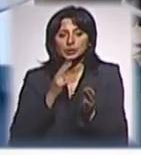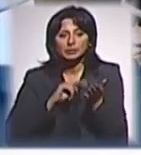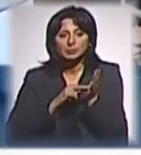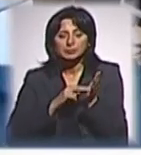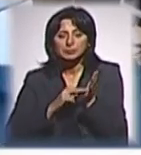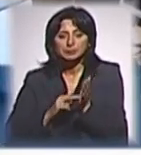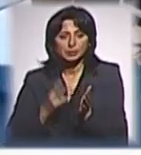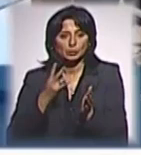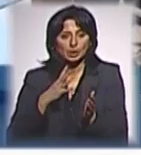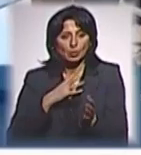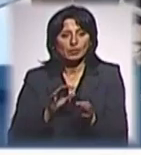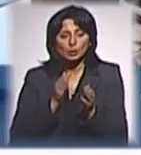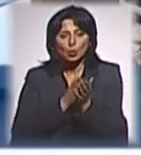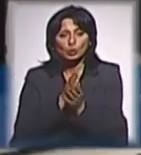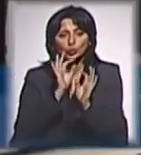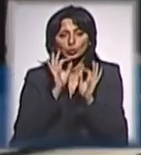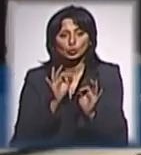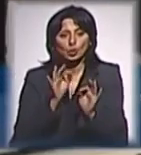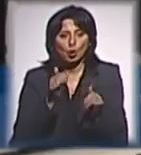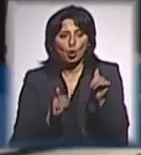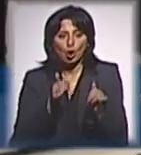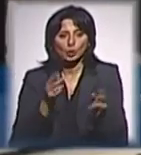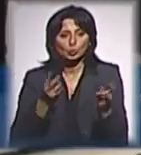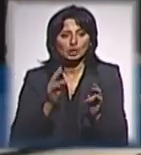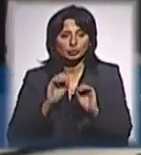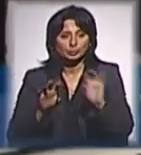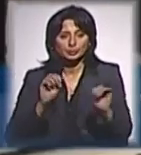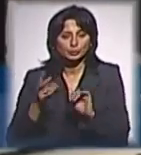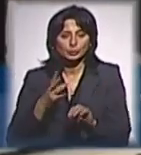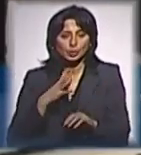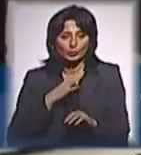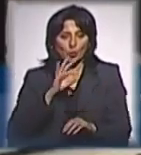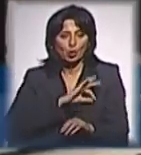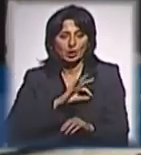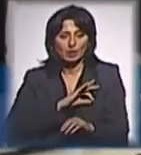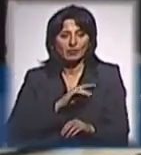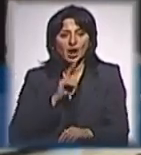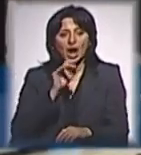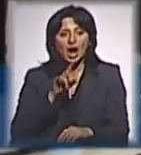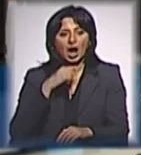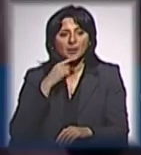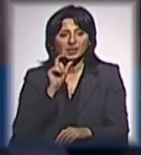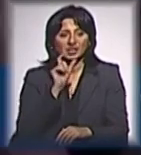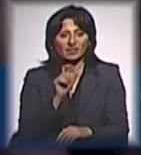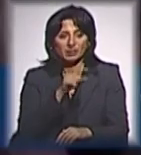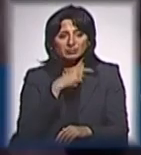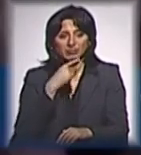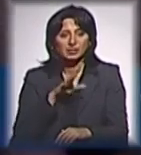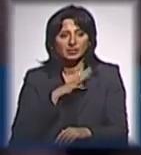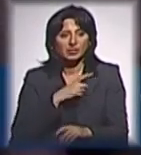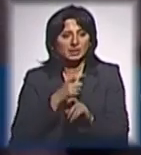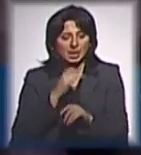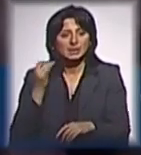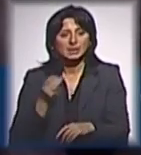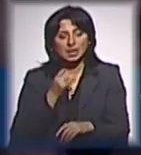იყოს გამოკვეთილი და ორიენტირებული სწორედ კონკრეტულ საჭიროებებზე უნდა იყოს მორგებული. კახა, მახსენა ერთი პატარა დეტალი, რომელიც